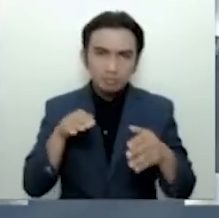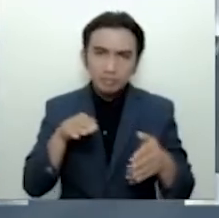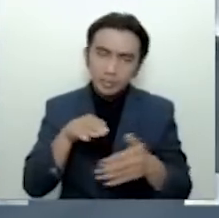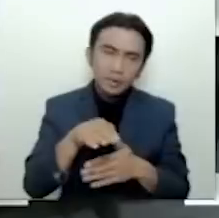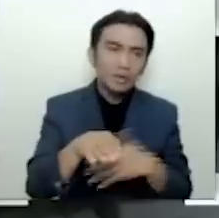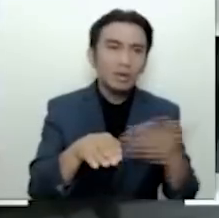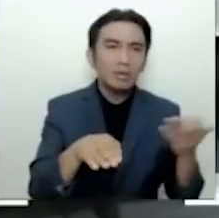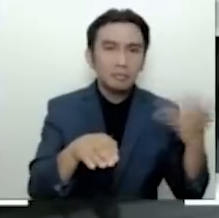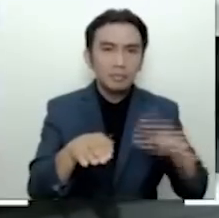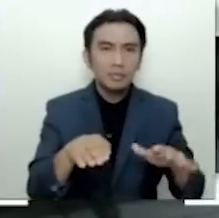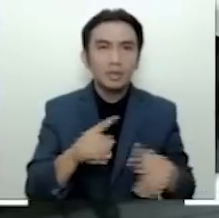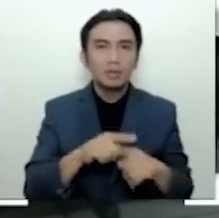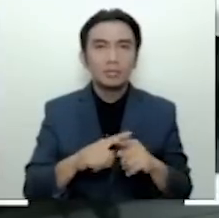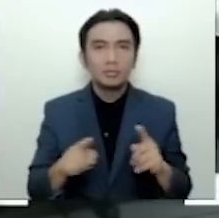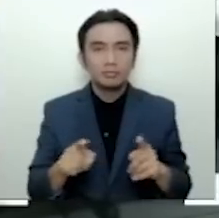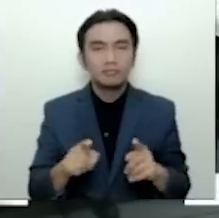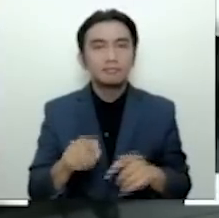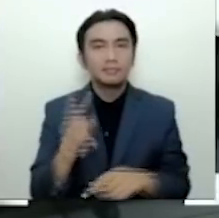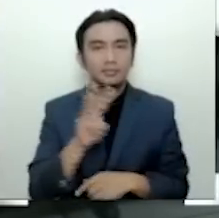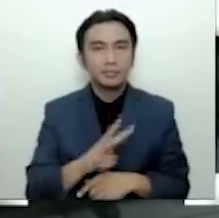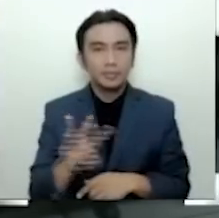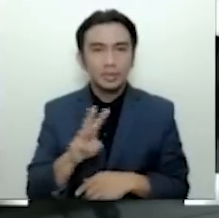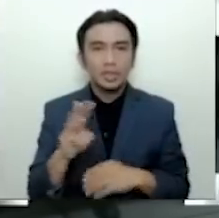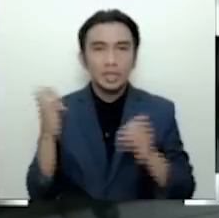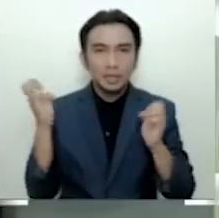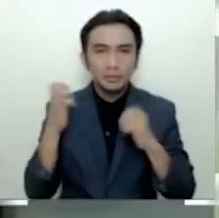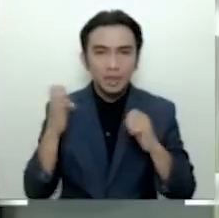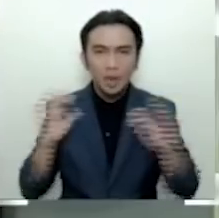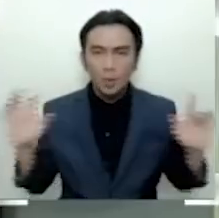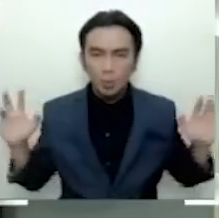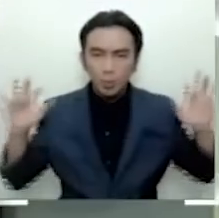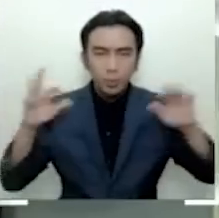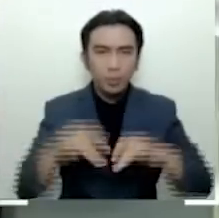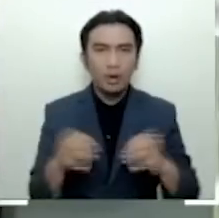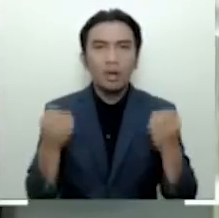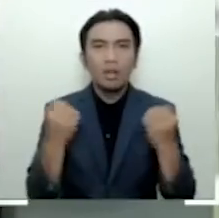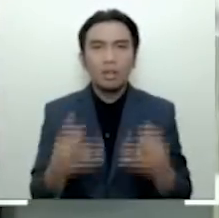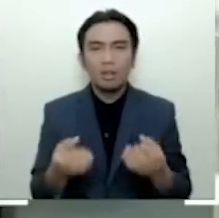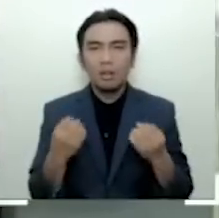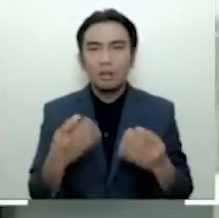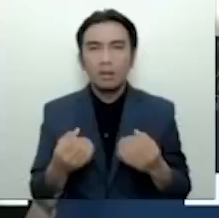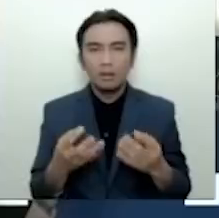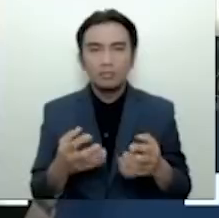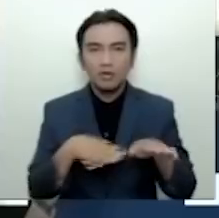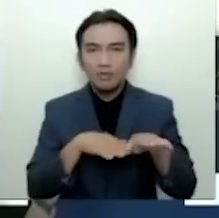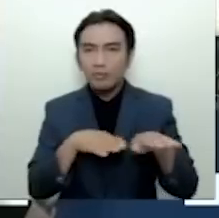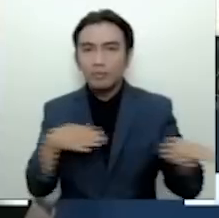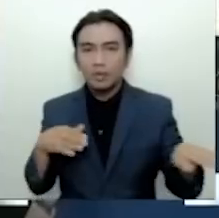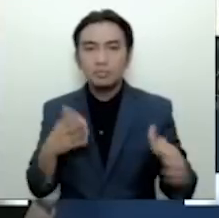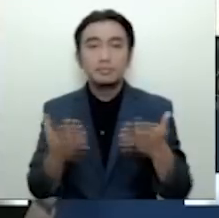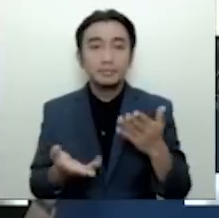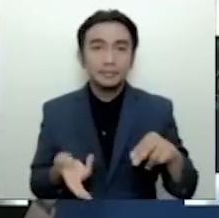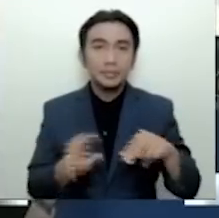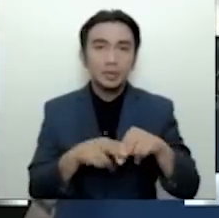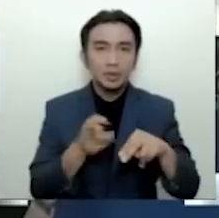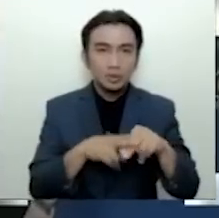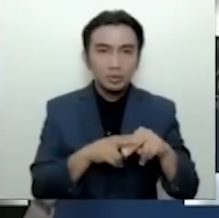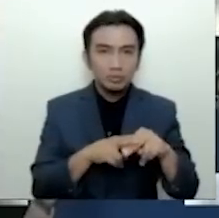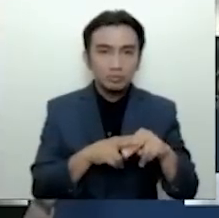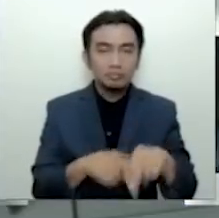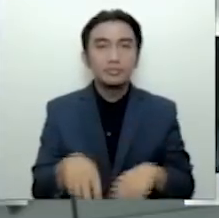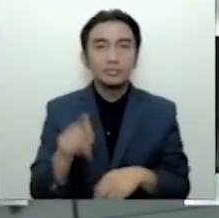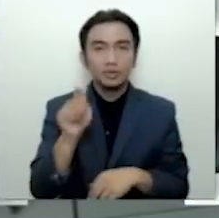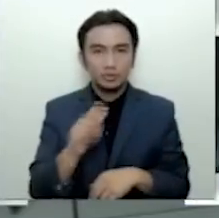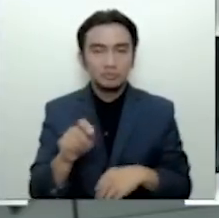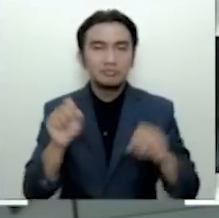Miyerkules ng hapon din nila inaasahan ng Holy Week Exodus. Pero baka daw madagdagan ang volume nila Martes pa lang ng hapon.